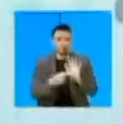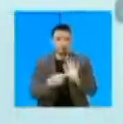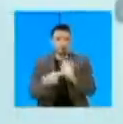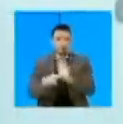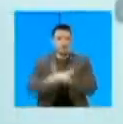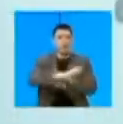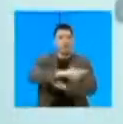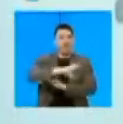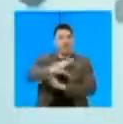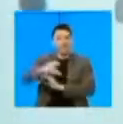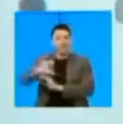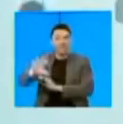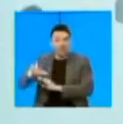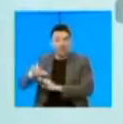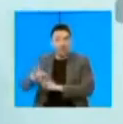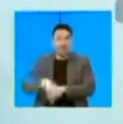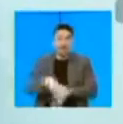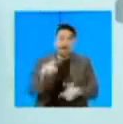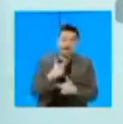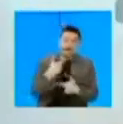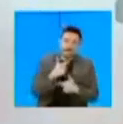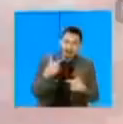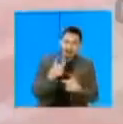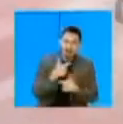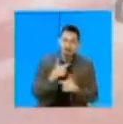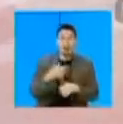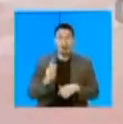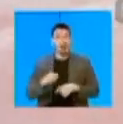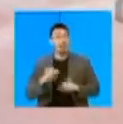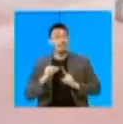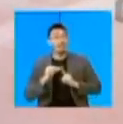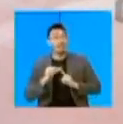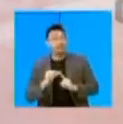Gelak tawa hingga sorak-sorai peserta dan penonton